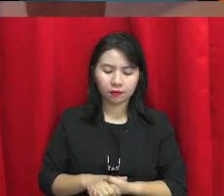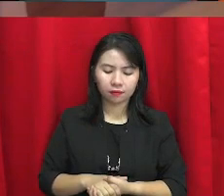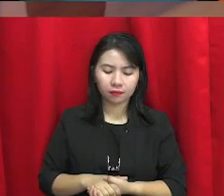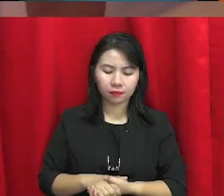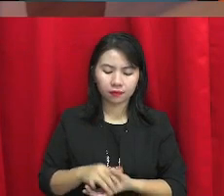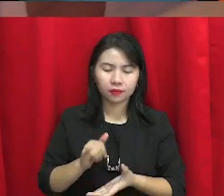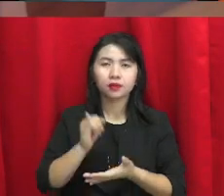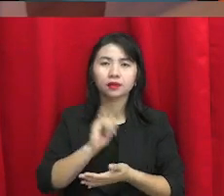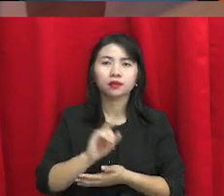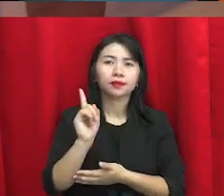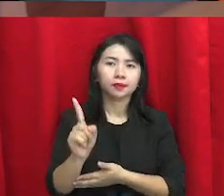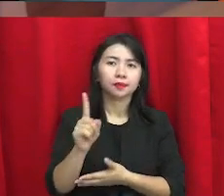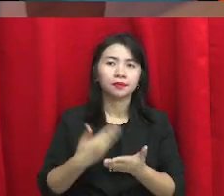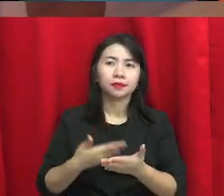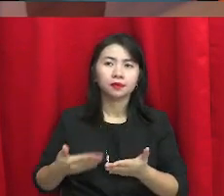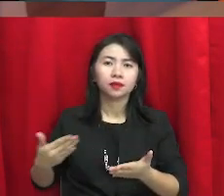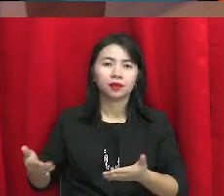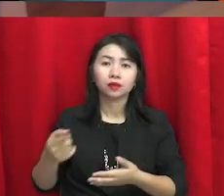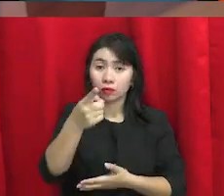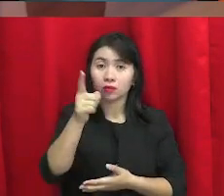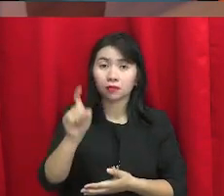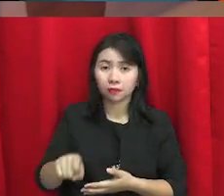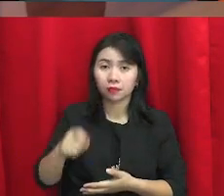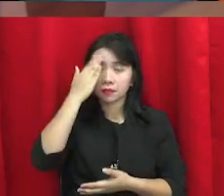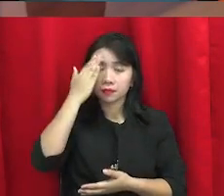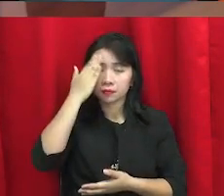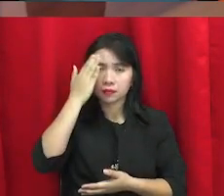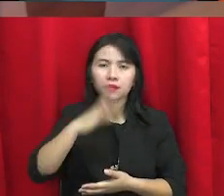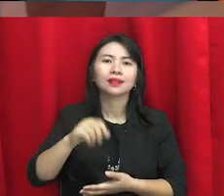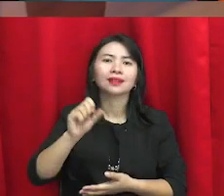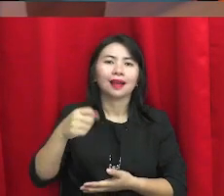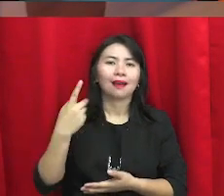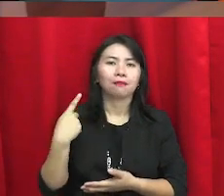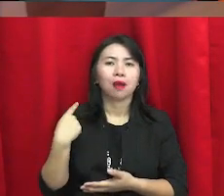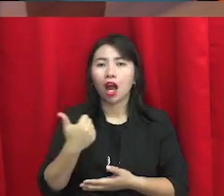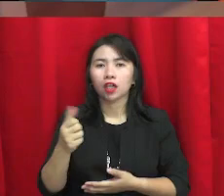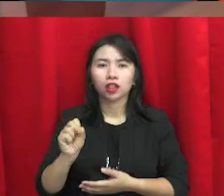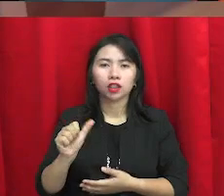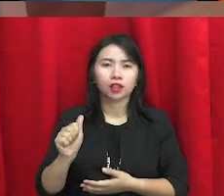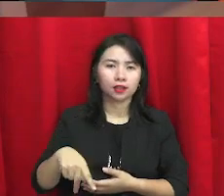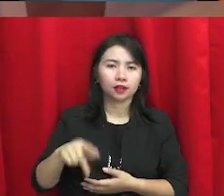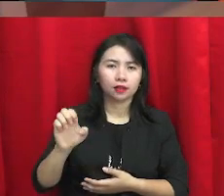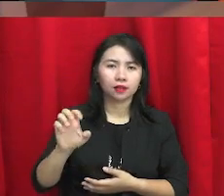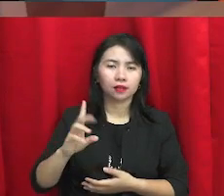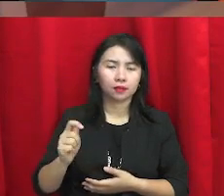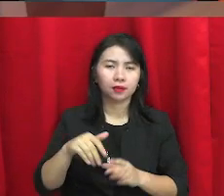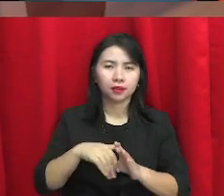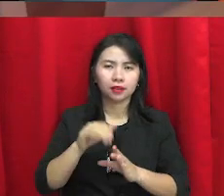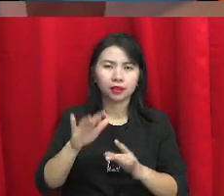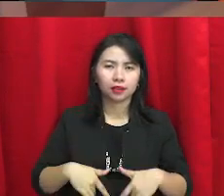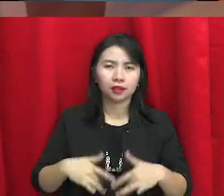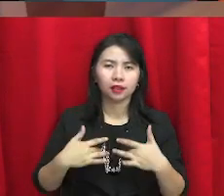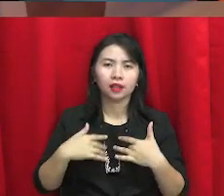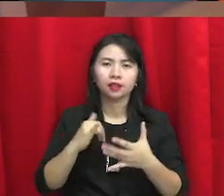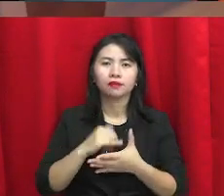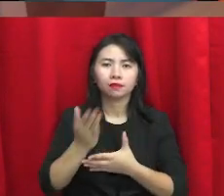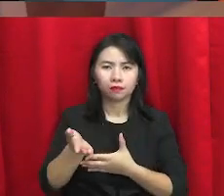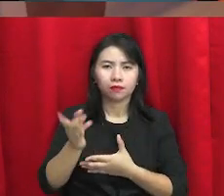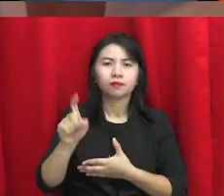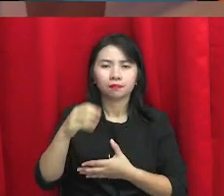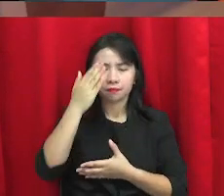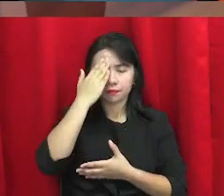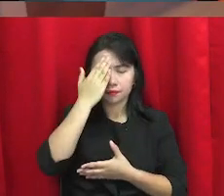ninyong makita dito. And iba pang aspeto ito. You see, na dapat ninyong makita, pinapahapyawan ko lang sa